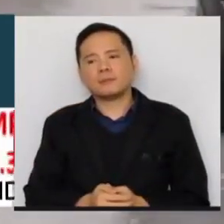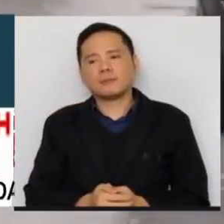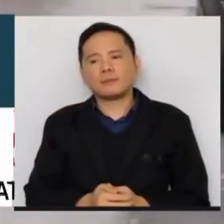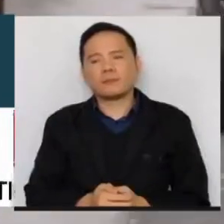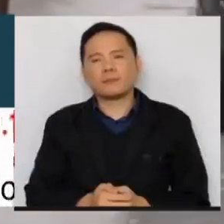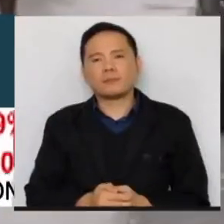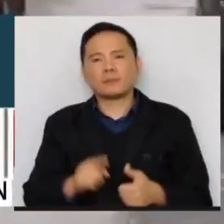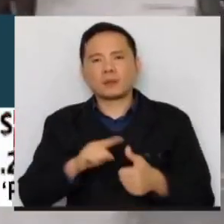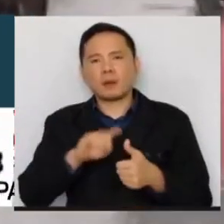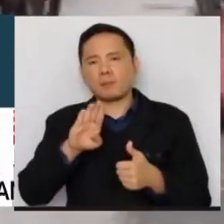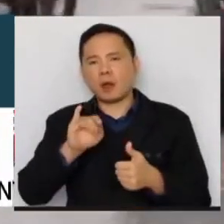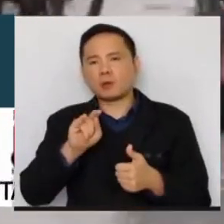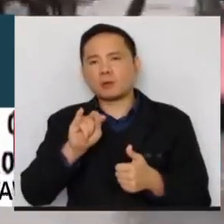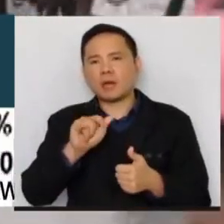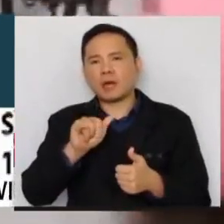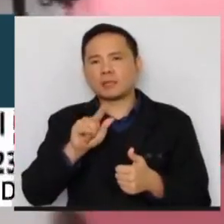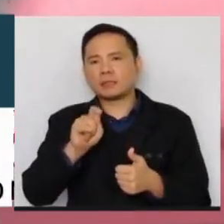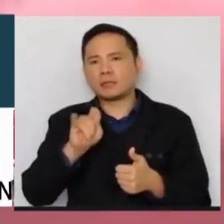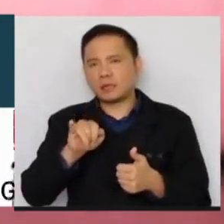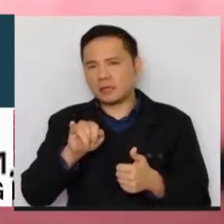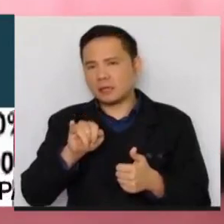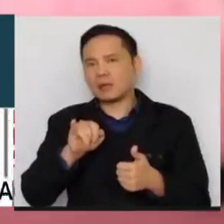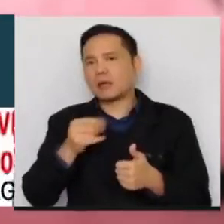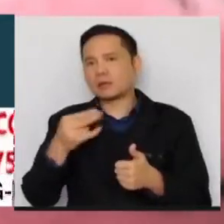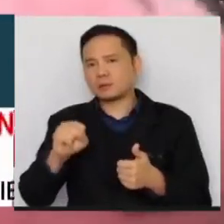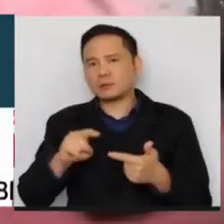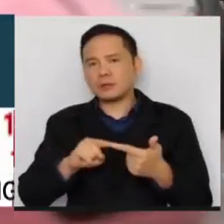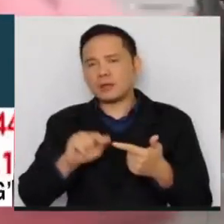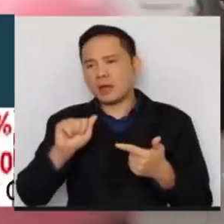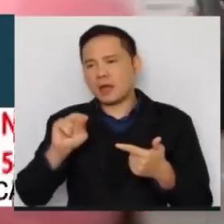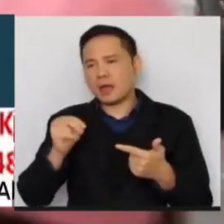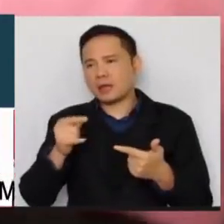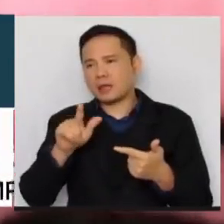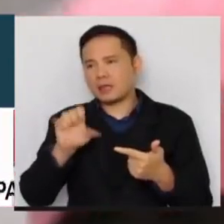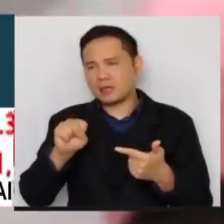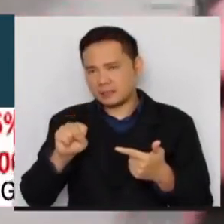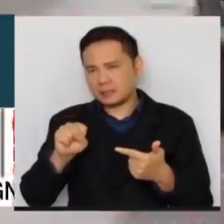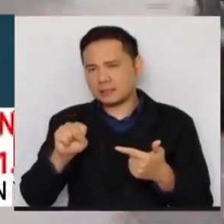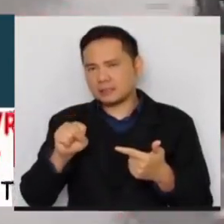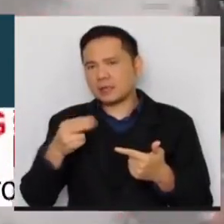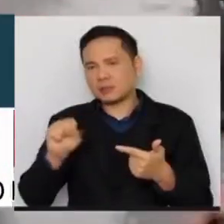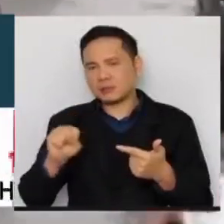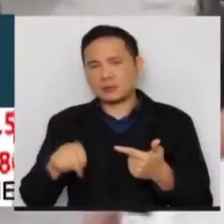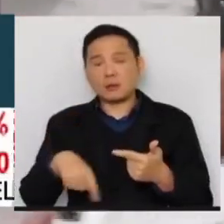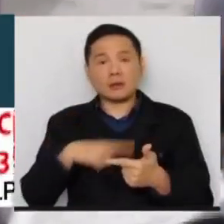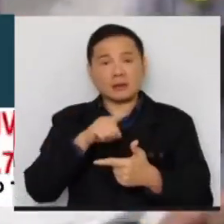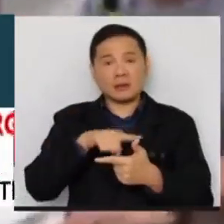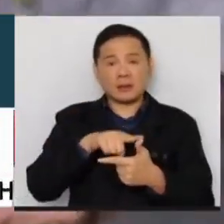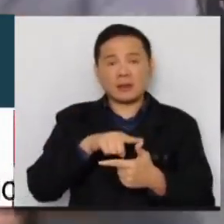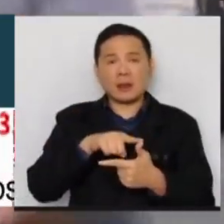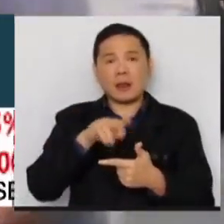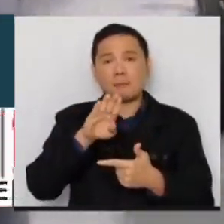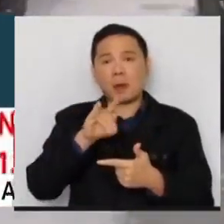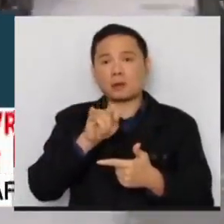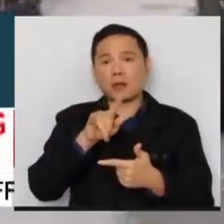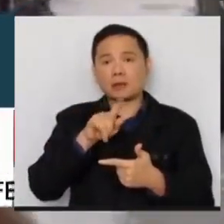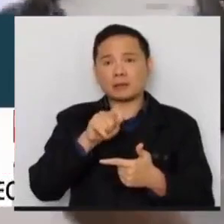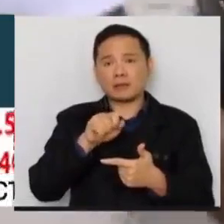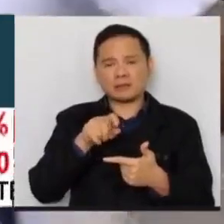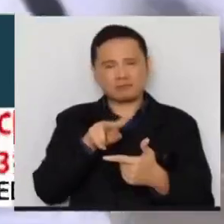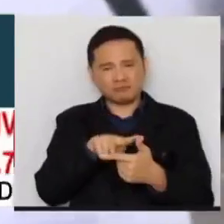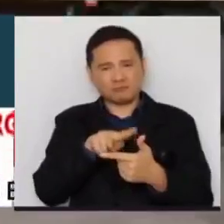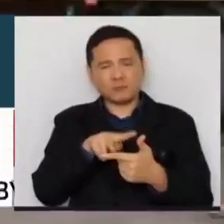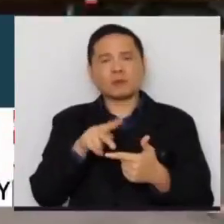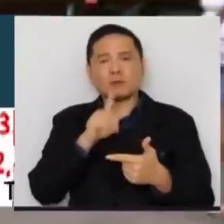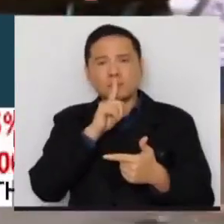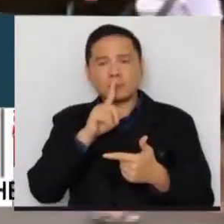Bangkolasi High School, yung Angeles High School, no? Yung Bangkolasi High School saka yung Angeles High School, yung pilot